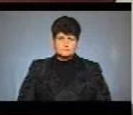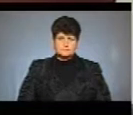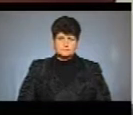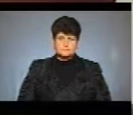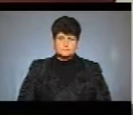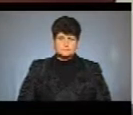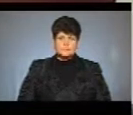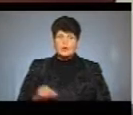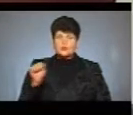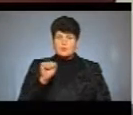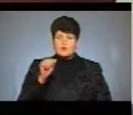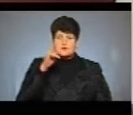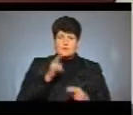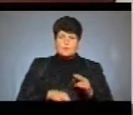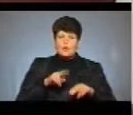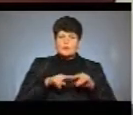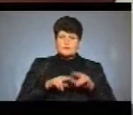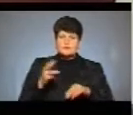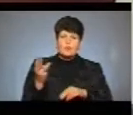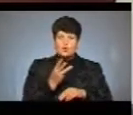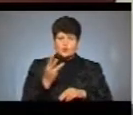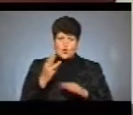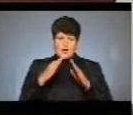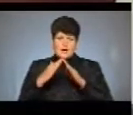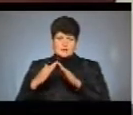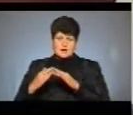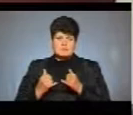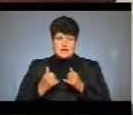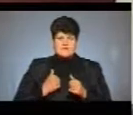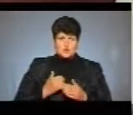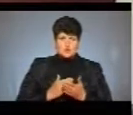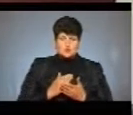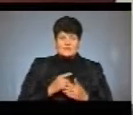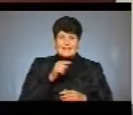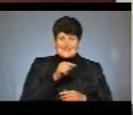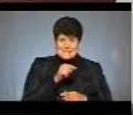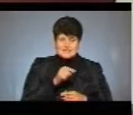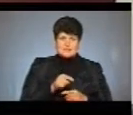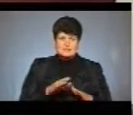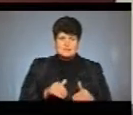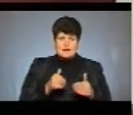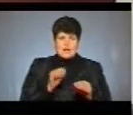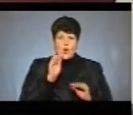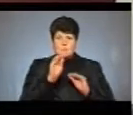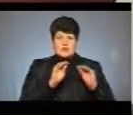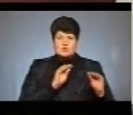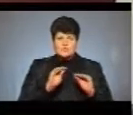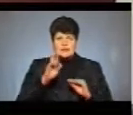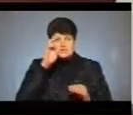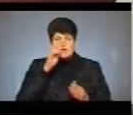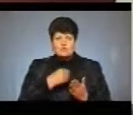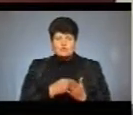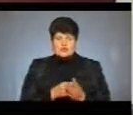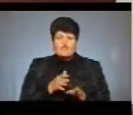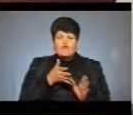У Теребовлі завершили будівництво 3 казарм для військовослужбовців. На їхнє зведення та облаштування із держбюджету